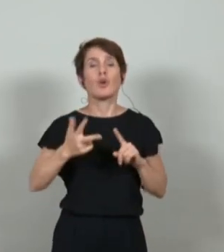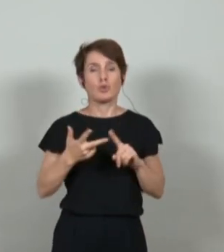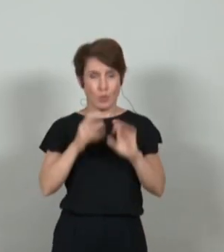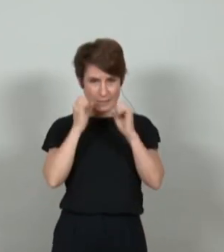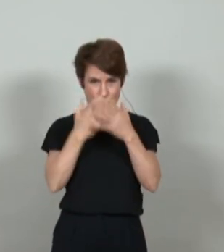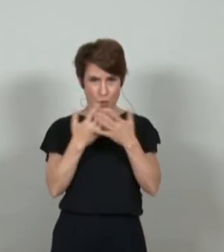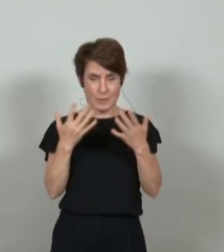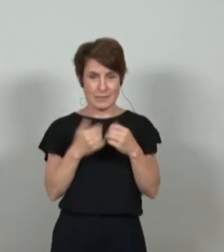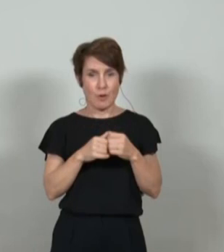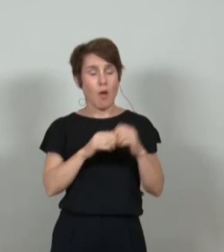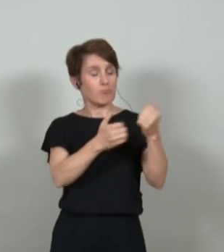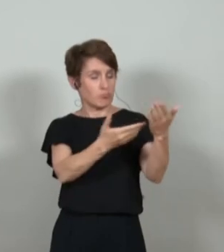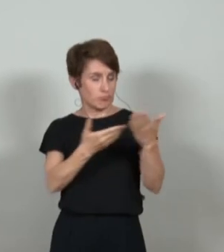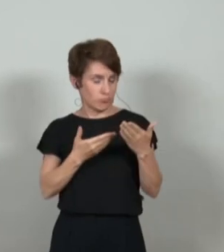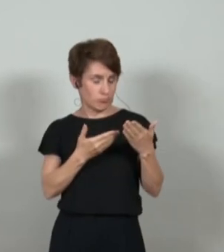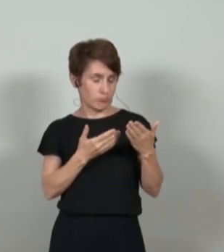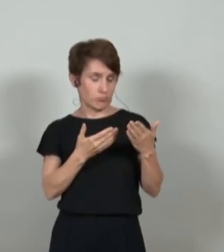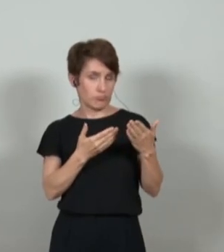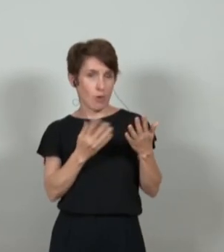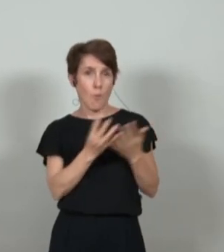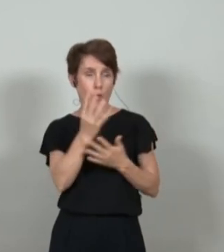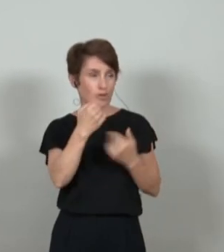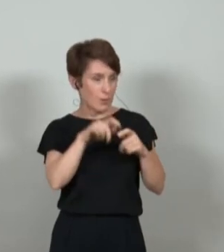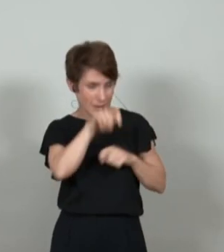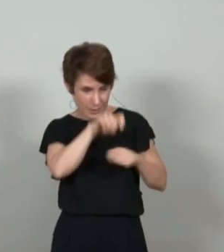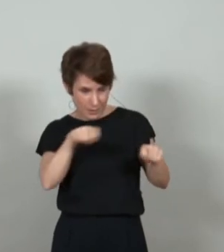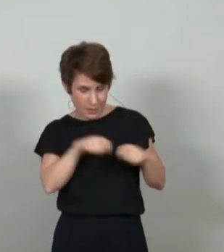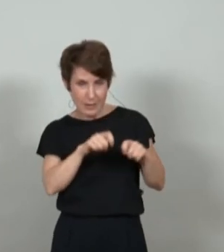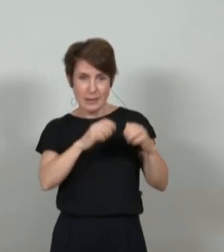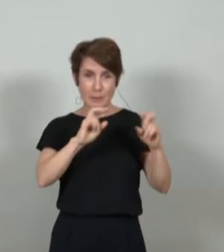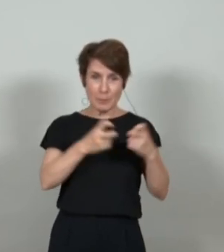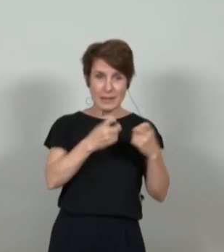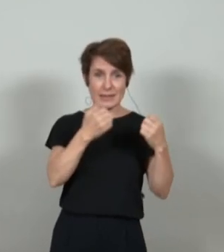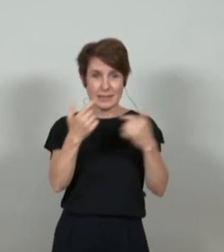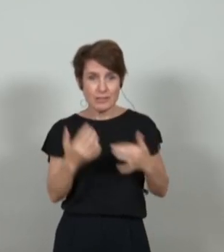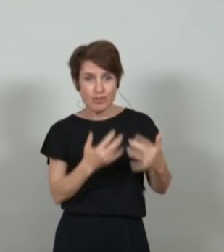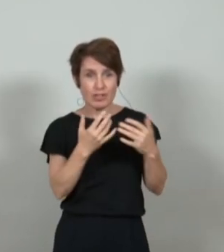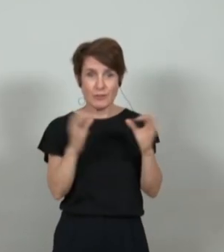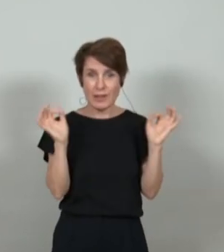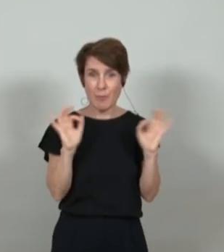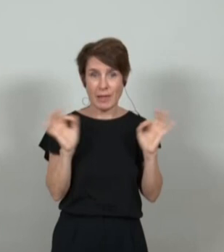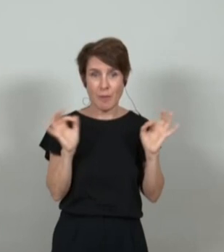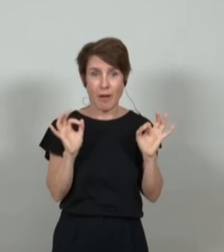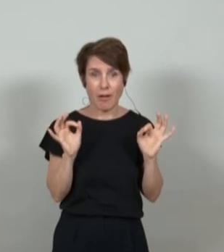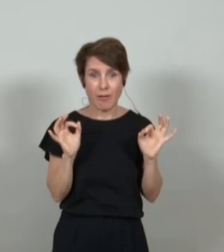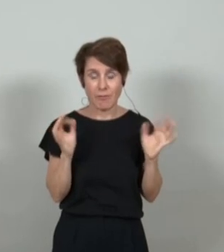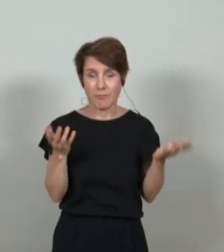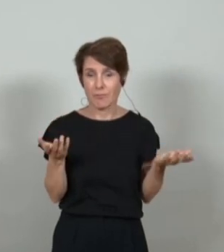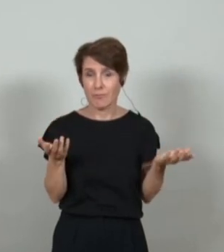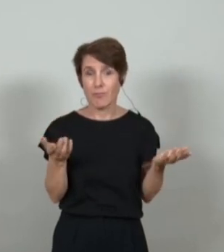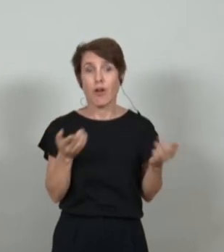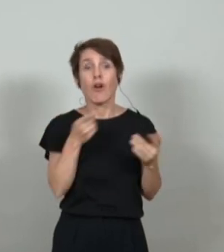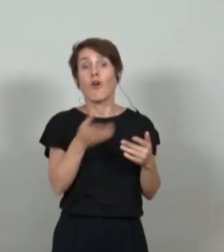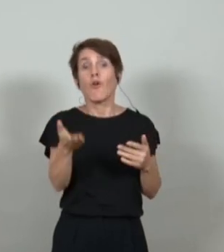sans réelle objective et indicateurs chiffrés mesurable ou vérifiables vous nous dites simplement vouloir je cite pour suivre